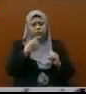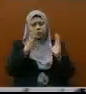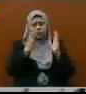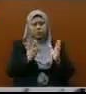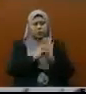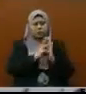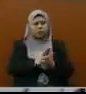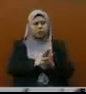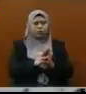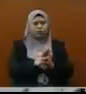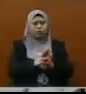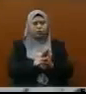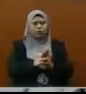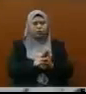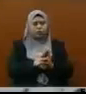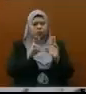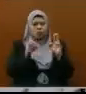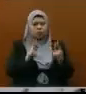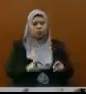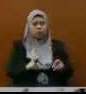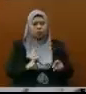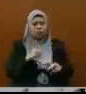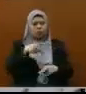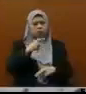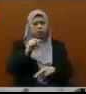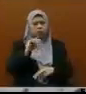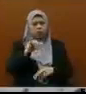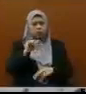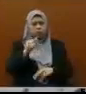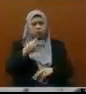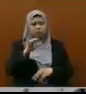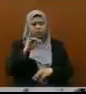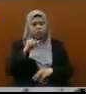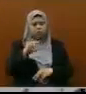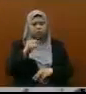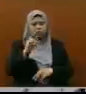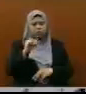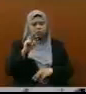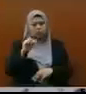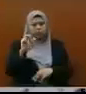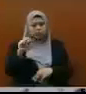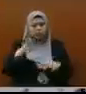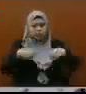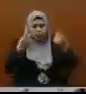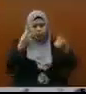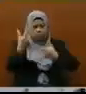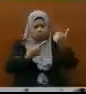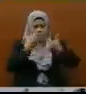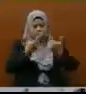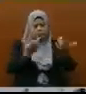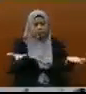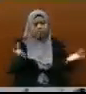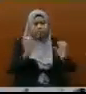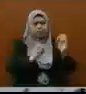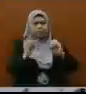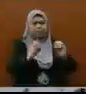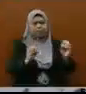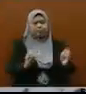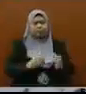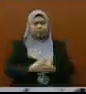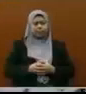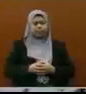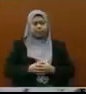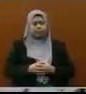mahupun ADUN sendiri daripada Yang Berhormat Paya Jaras turun ke lapangan. Dan akhir sekali Yang Berhormat Tuan Speaker, berkenaan